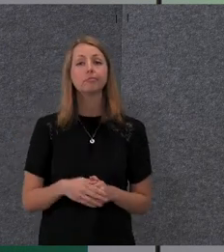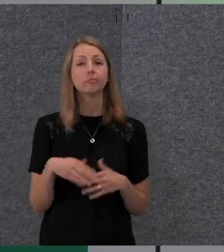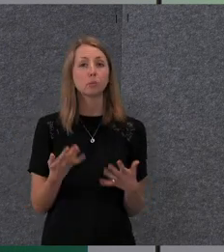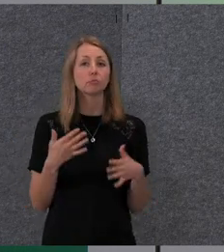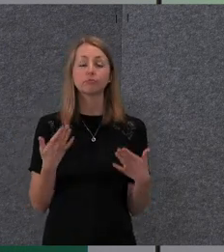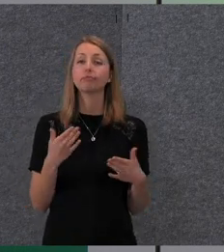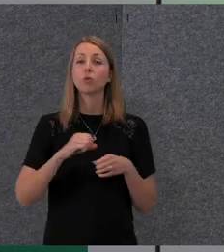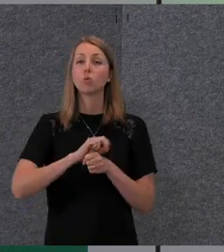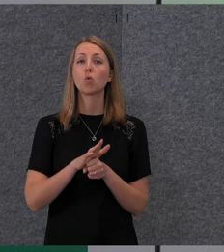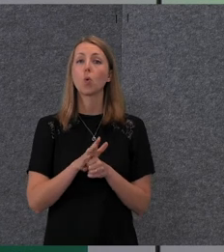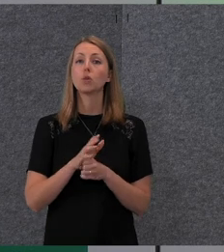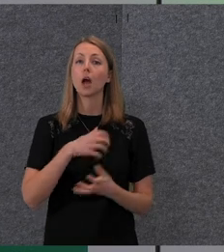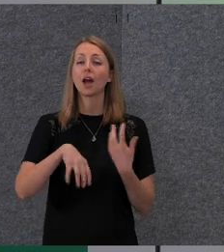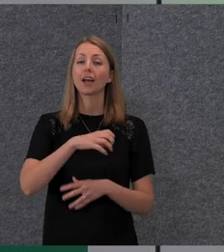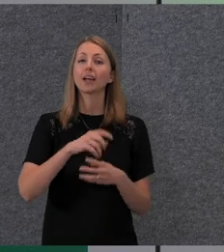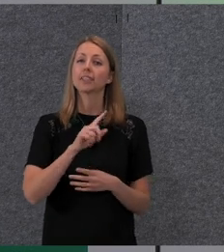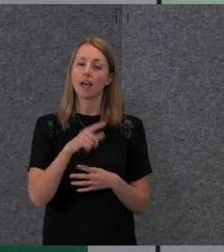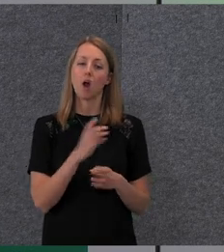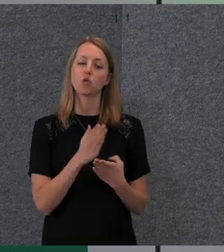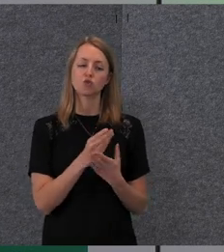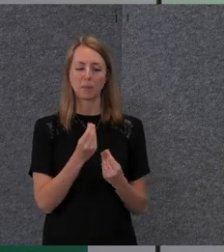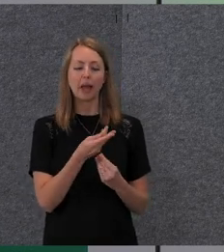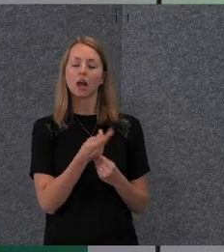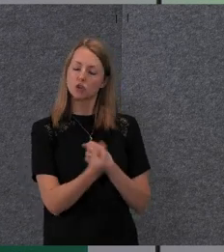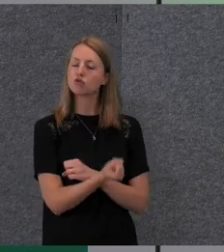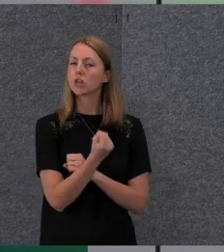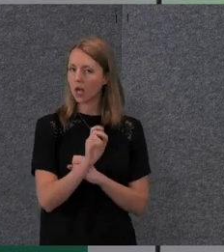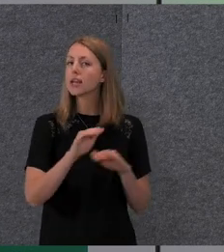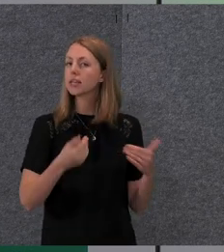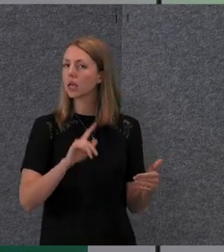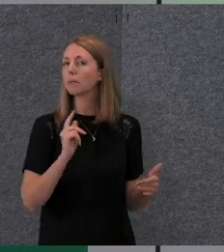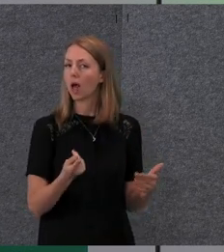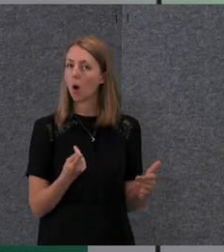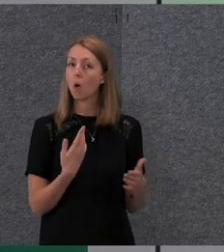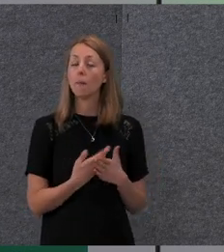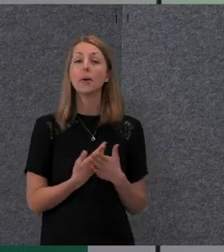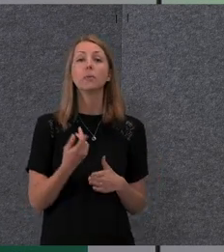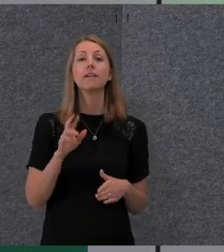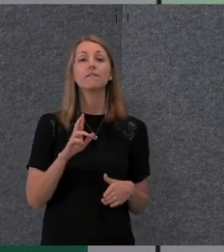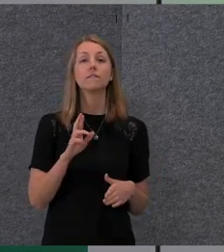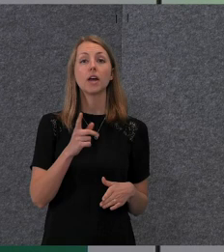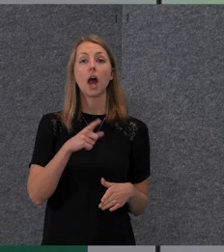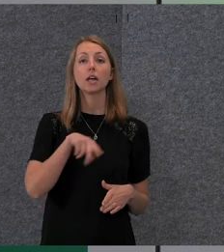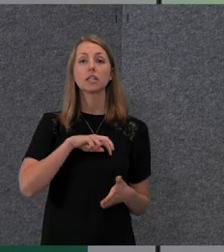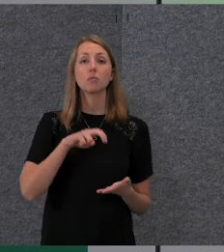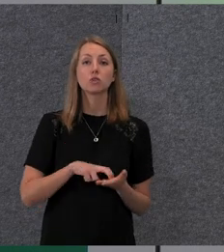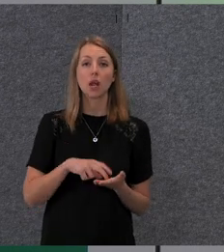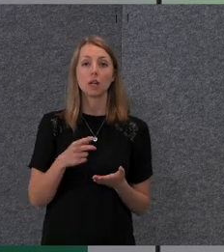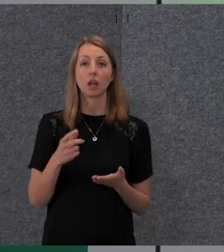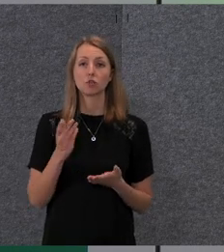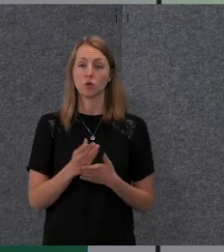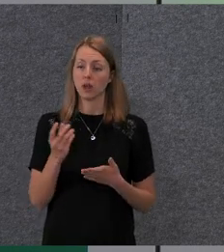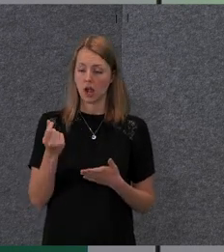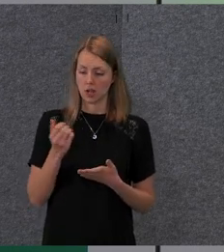haben sie in der Corona-Krise auch ihre Stärken gezeigt. Manch eine Solo-Selbstständige, die jetzt ihre knappen Rücklagen für